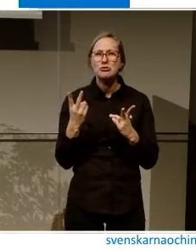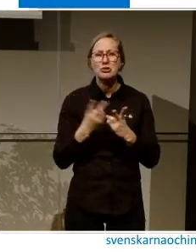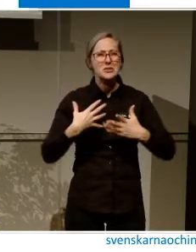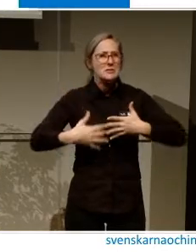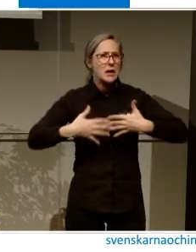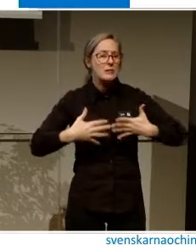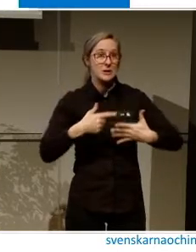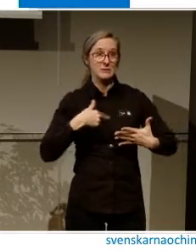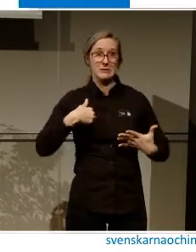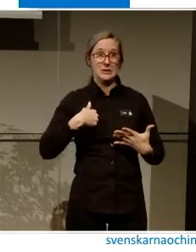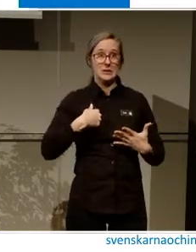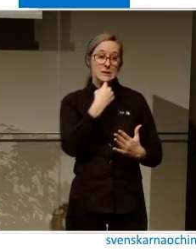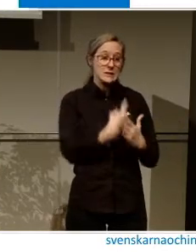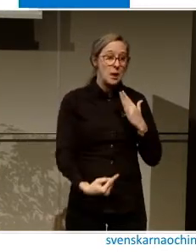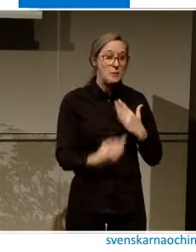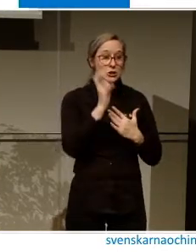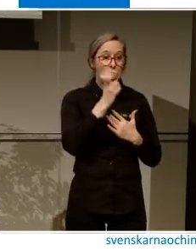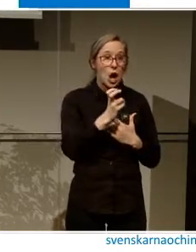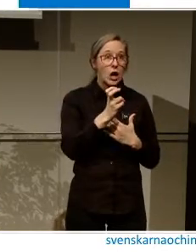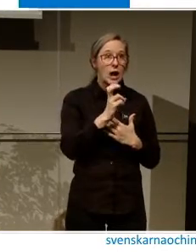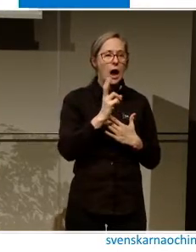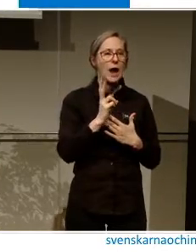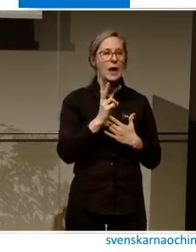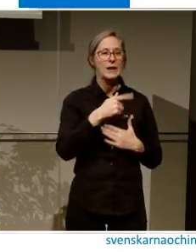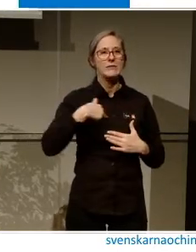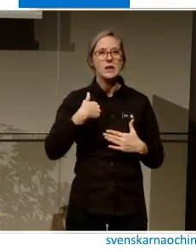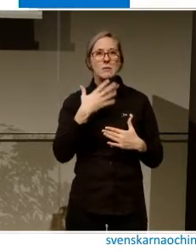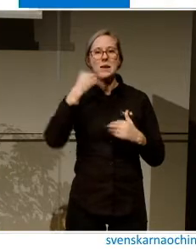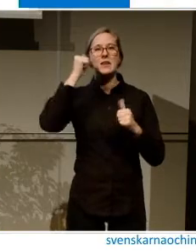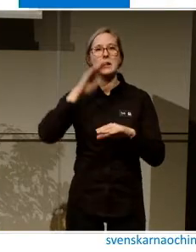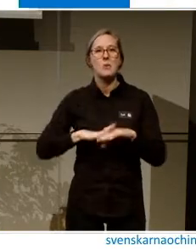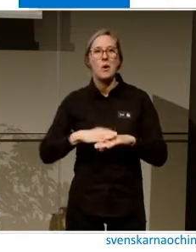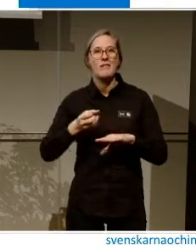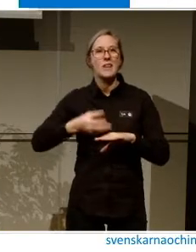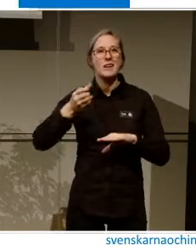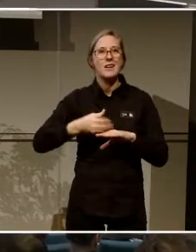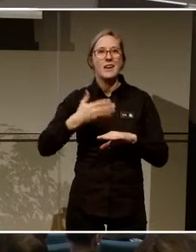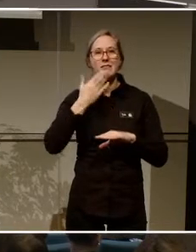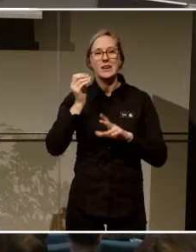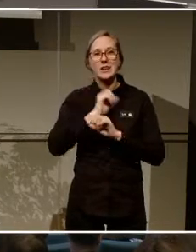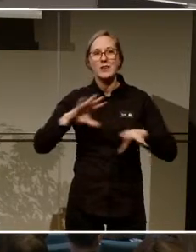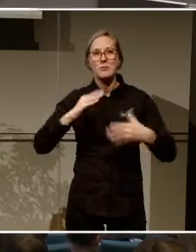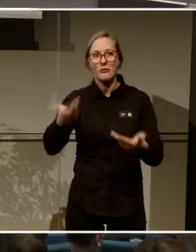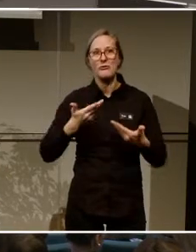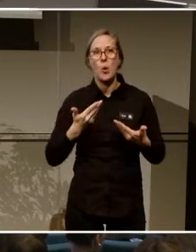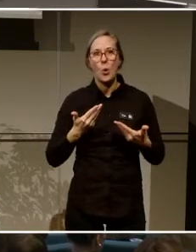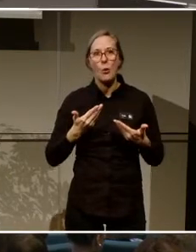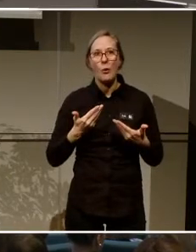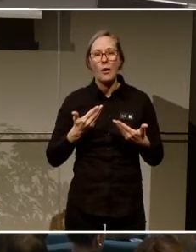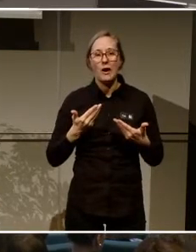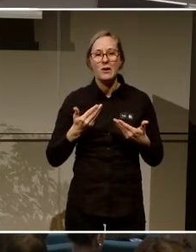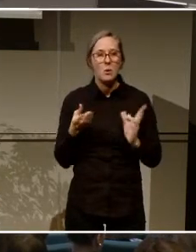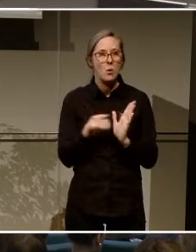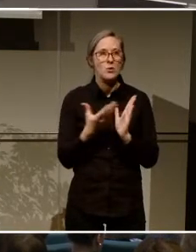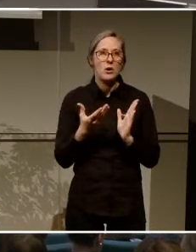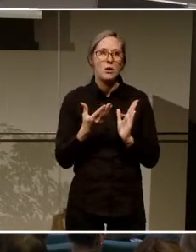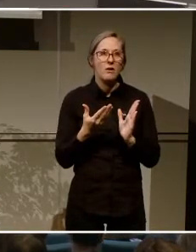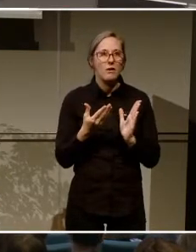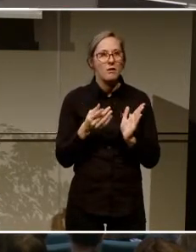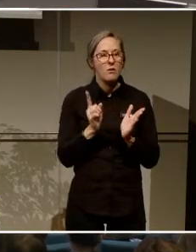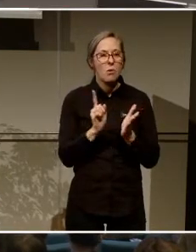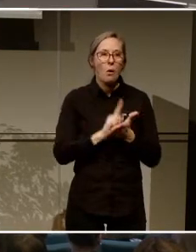för att vi är sämre på att söka? Eller är det så att vi är bättre på att värdera det vi får när vi söker? Att vi får så mycket skräp som vi inte